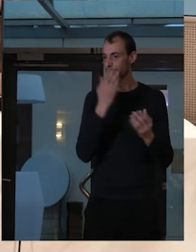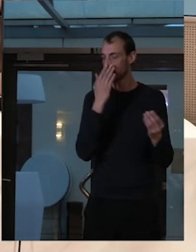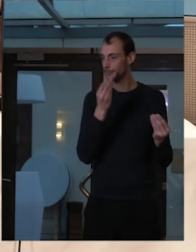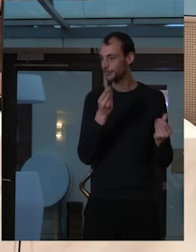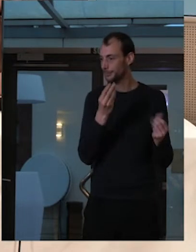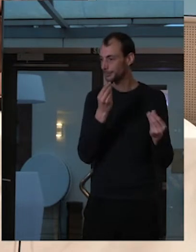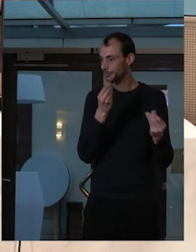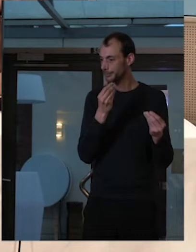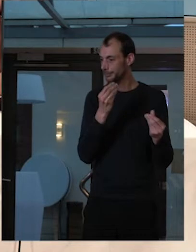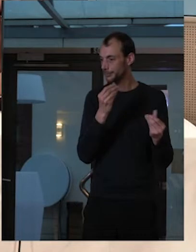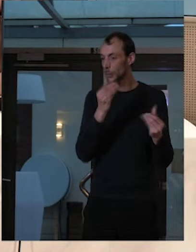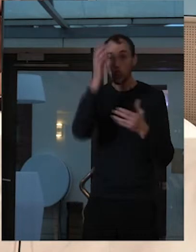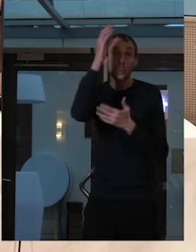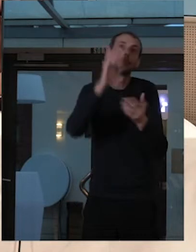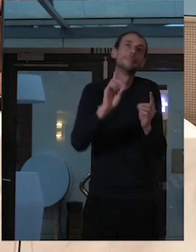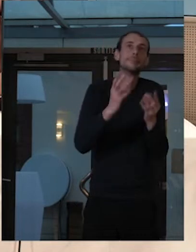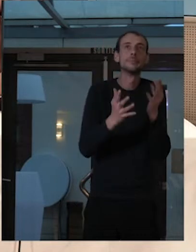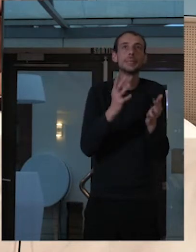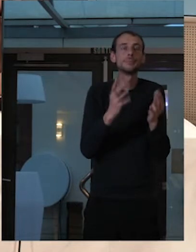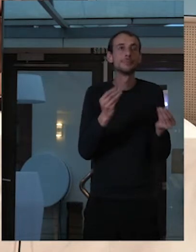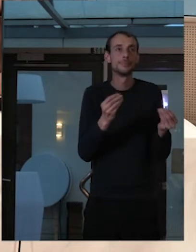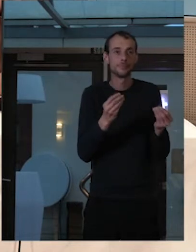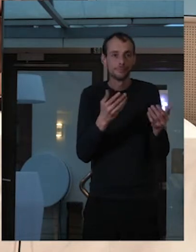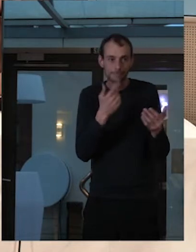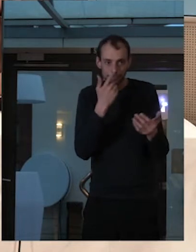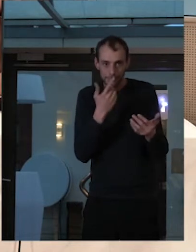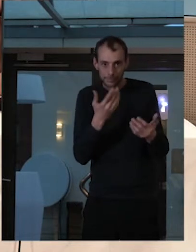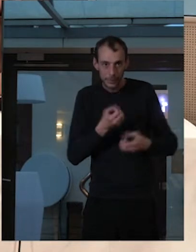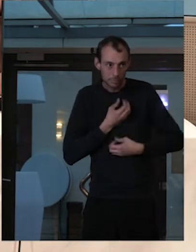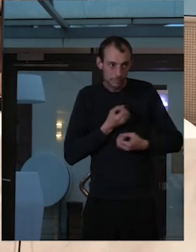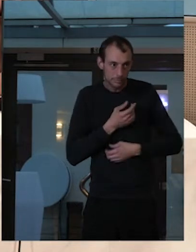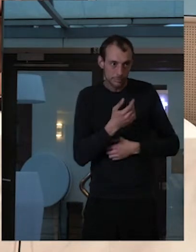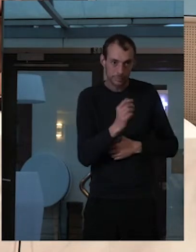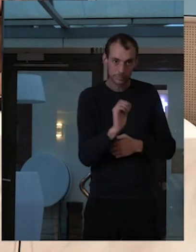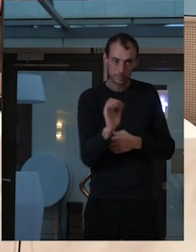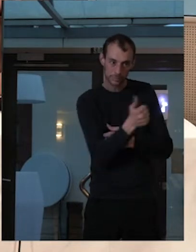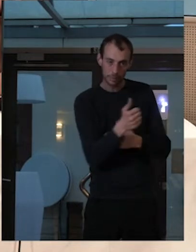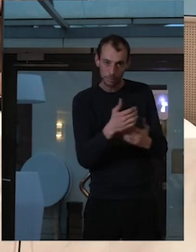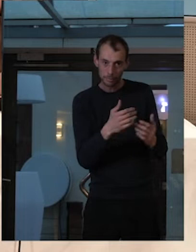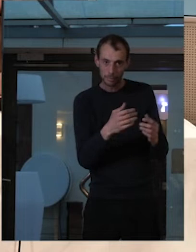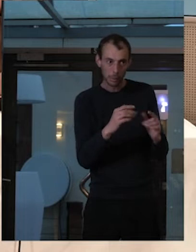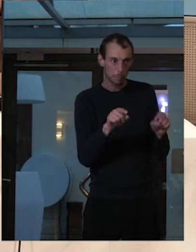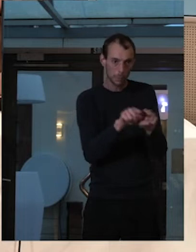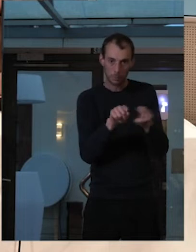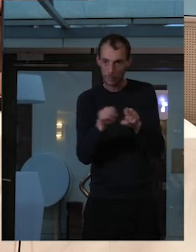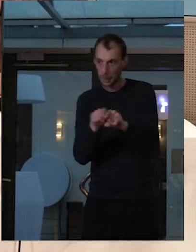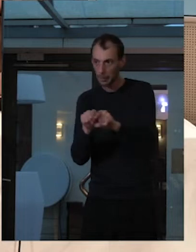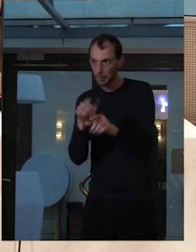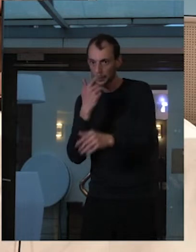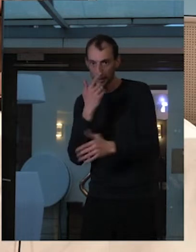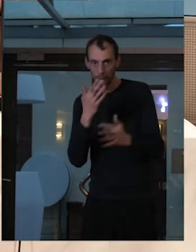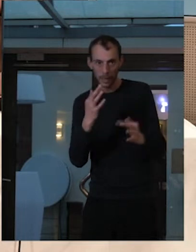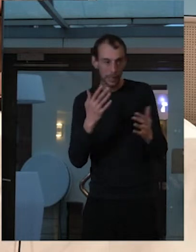peut-être pas un concept, mais en tous les cas, c'est quelque chose qui revient très, très régulièrement quand on parle de ce sujet-là, c'est ce manque de